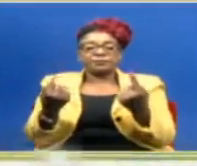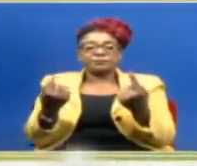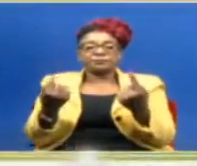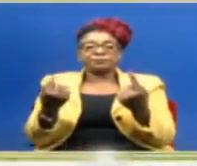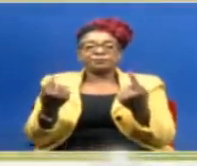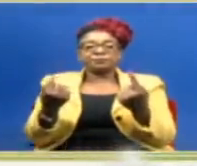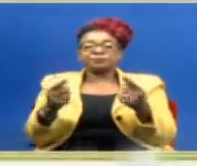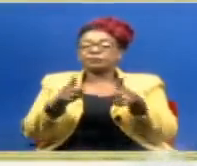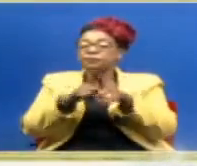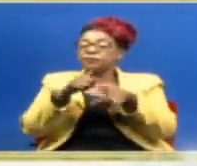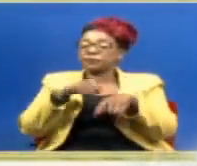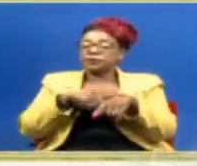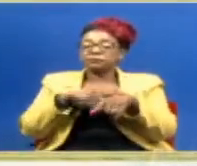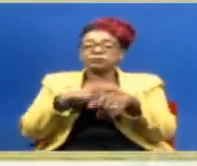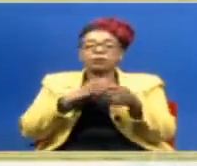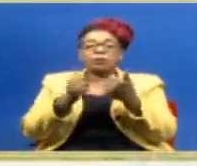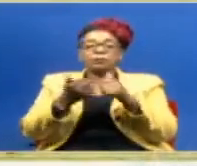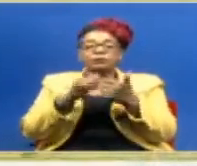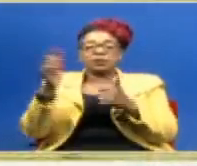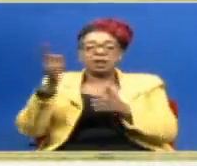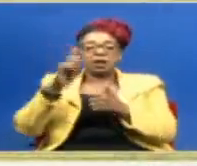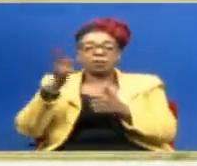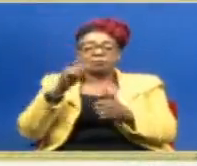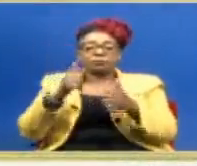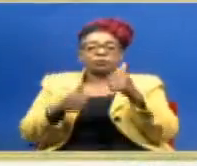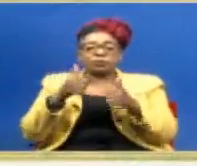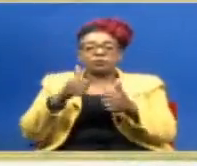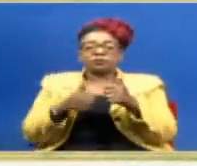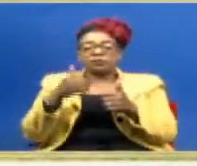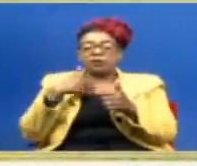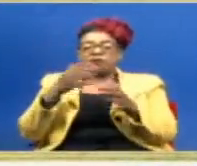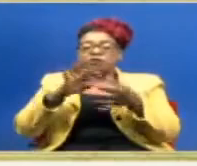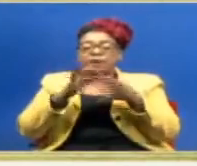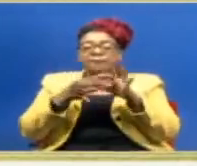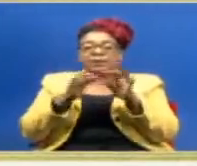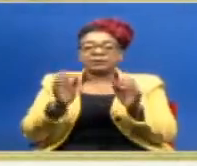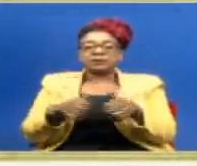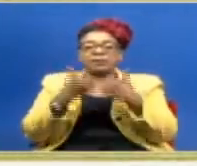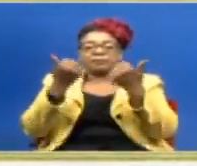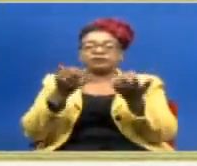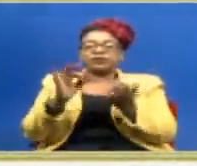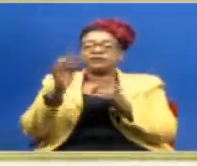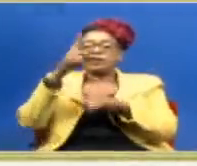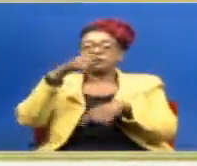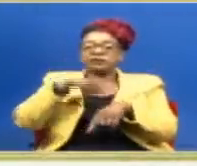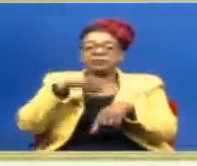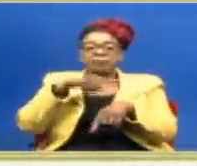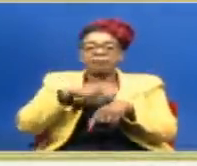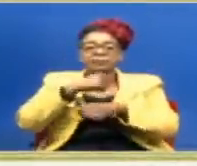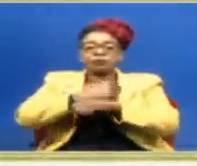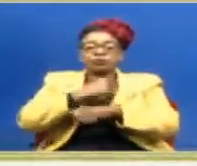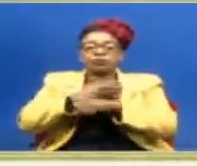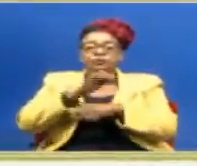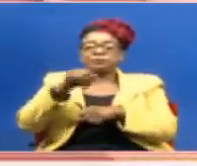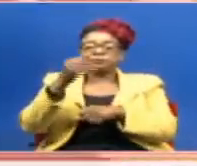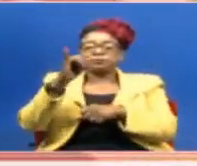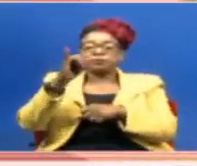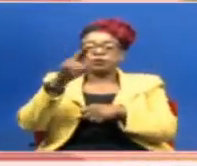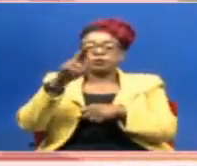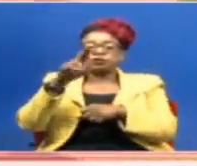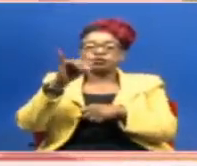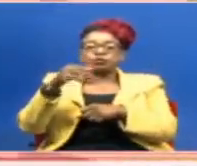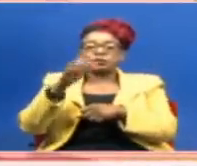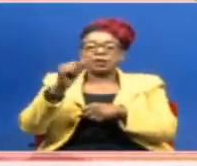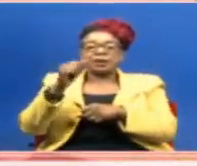Wakati huo huo michezo ya Nairobi inayofananishwa kama Olimpiki ilifanyika kwa mara ya kwanza katika shule ya Juja Preparatory, kaunti